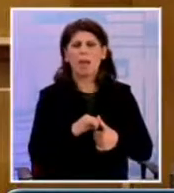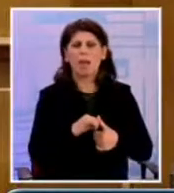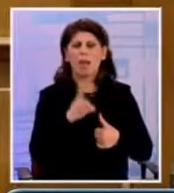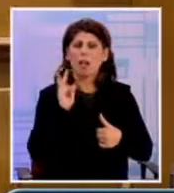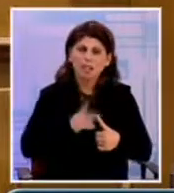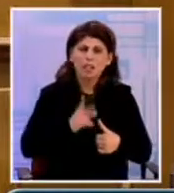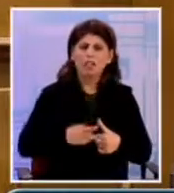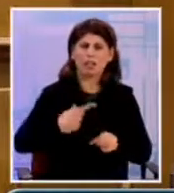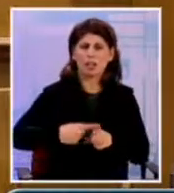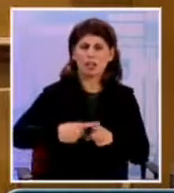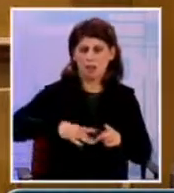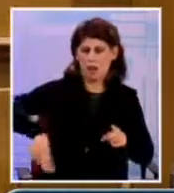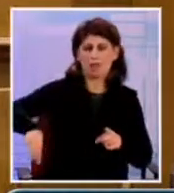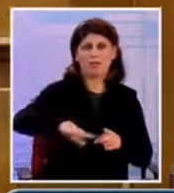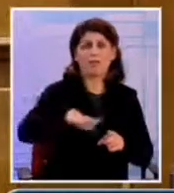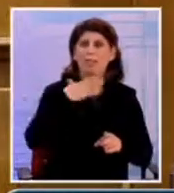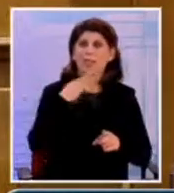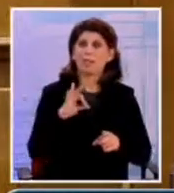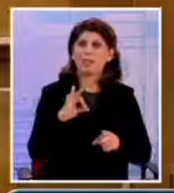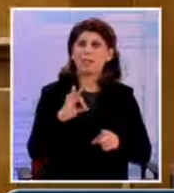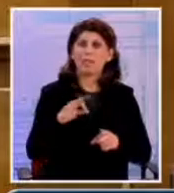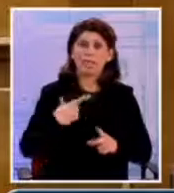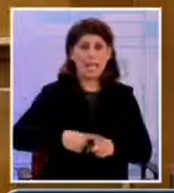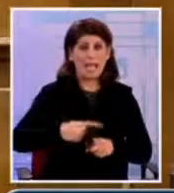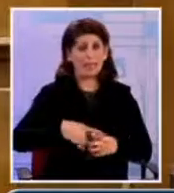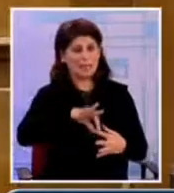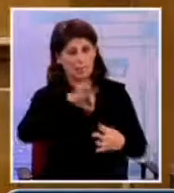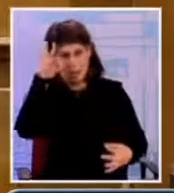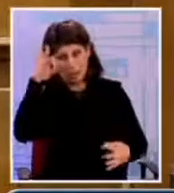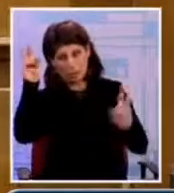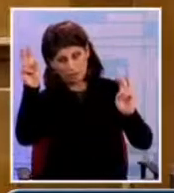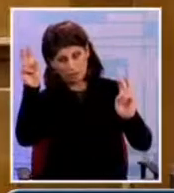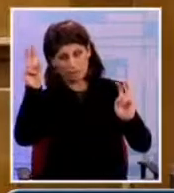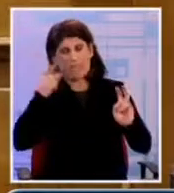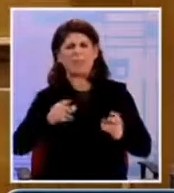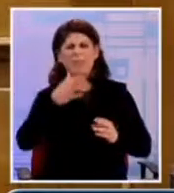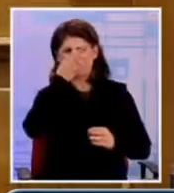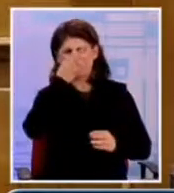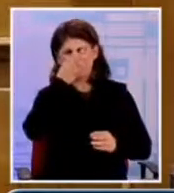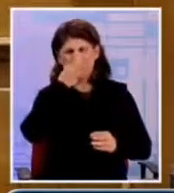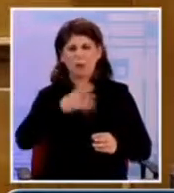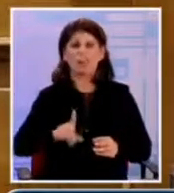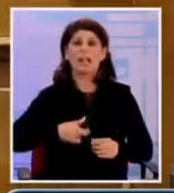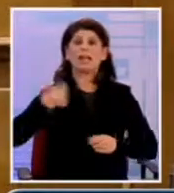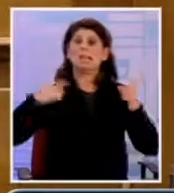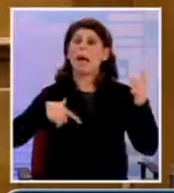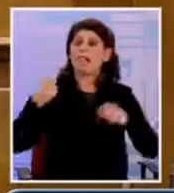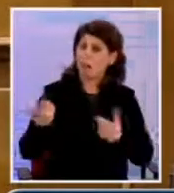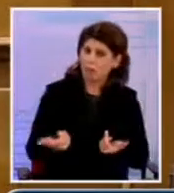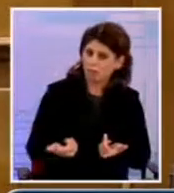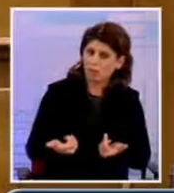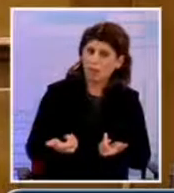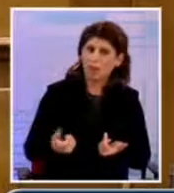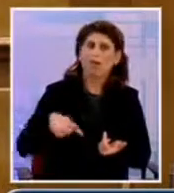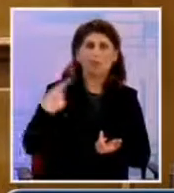καταγγελτικά για τον ελληνικό λαό. Δηλαδή, οι Έλληνες είναι τεμπέλιδες, είναι διεφθαρμένοι, είναι σπάταλοι και κατόπιν